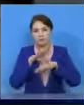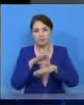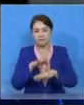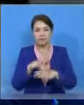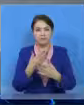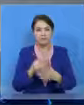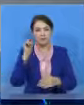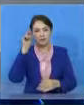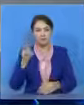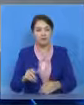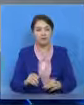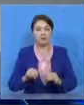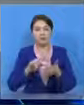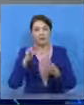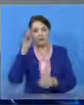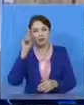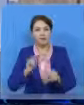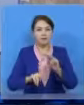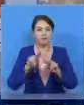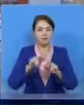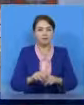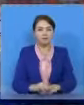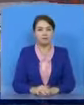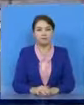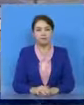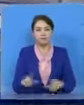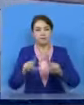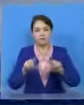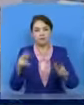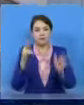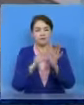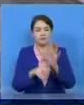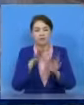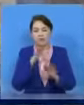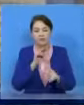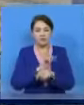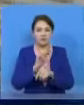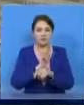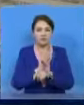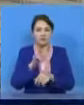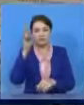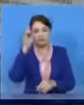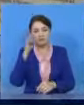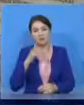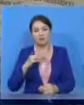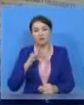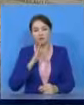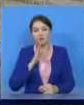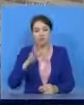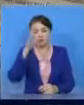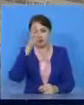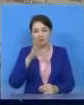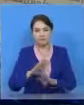тіпті оқушыларға арналған әжетхана салынды. Бұл мектеп 80 жыл салынған. Дәретхана ол қыз балаларға